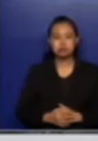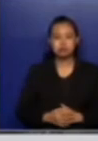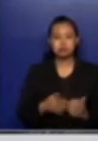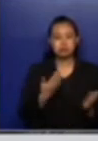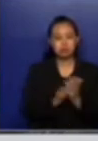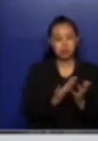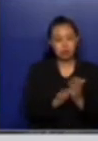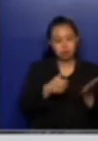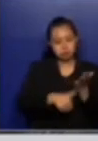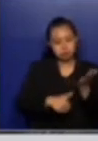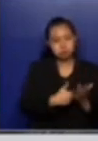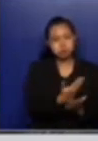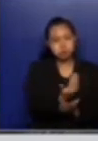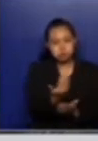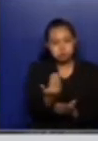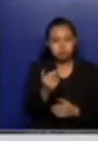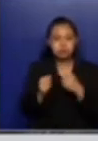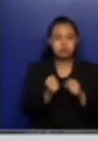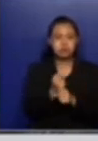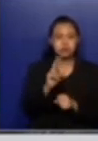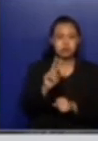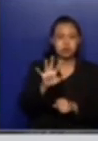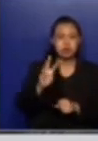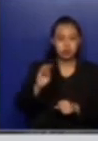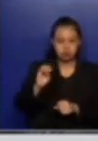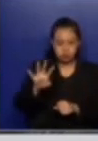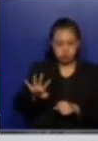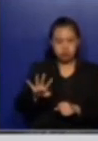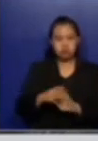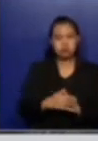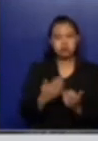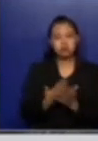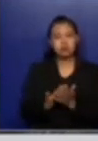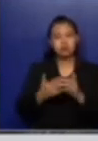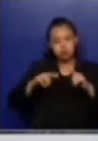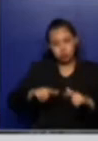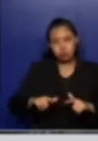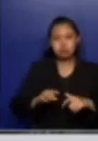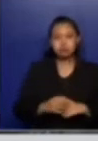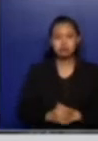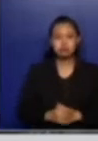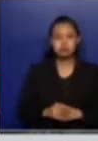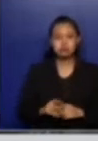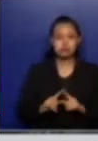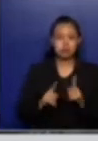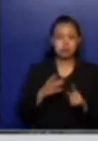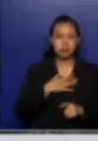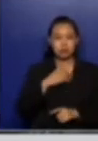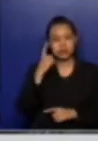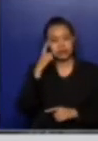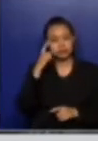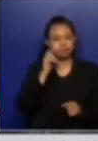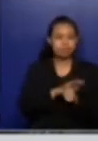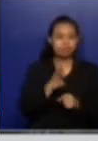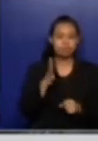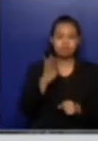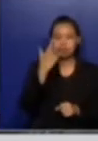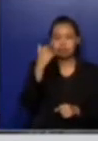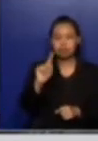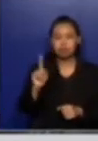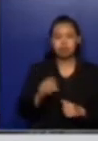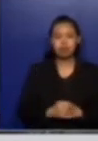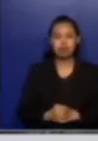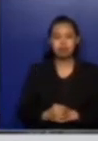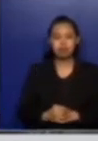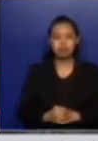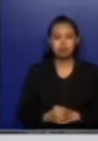าณในปี64นี่นะครับจะต่ำลงแต่ว่าเท่านี้ผมว่าไม่พอครับที่ไม่พอเพราะอะไรครับ